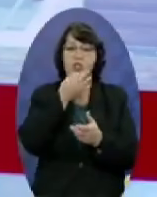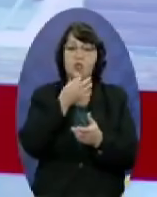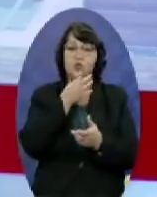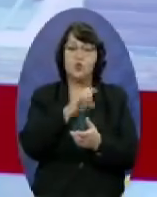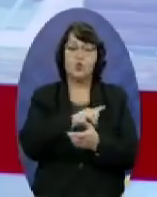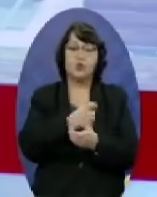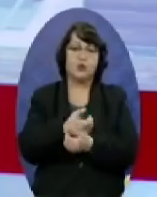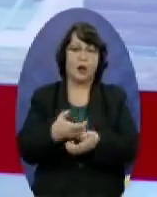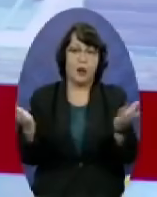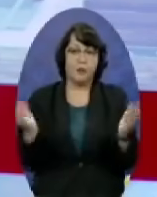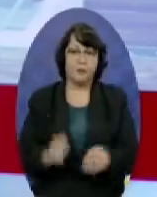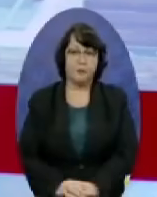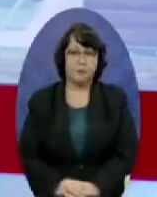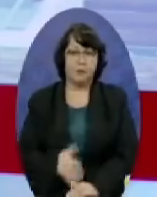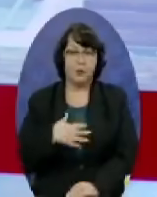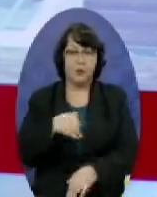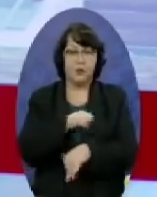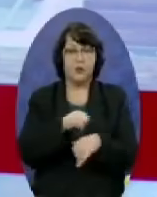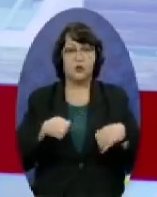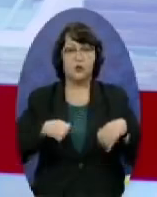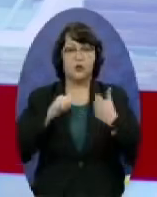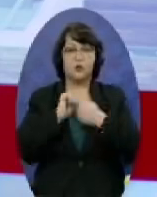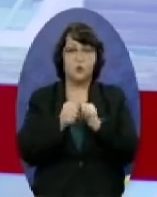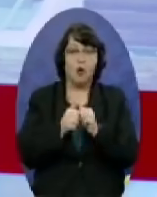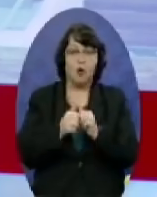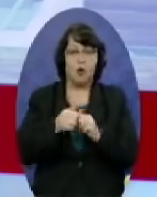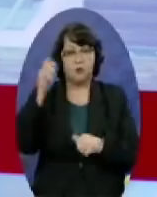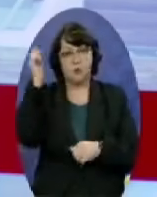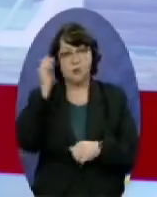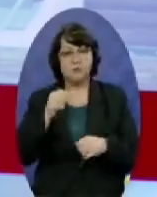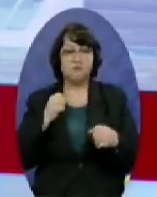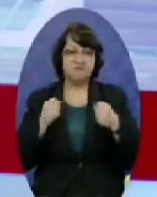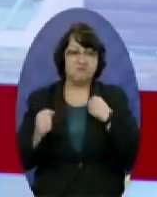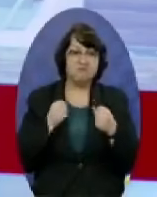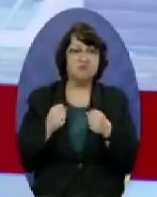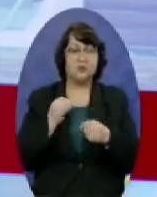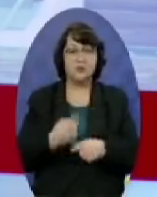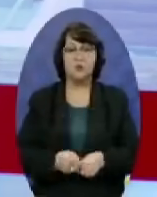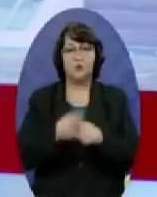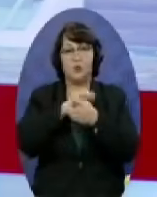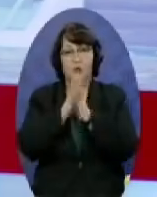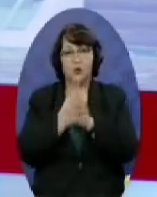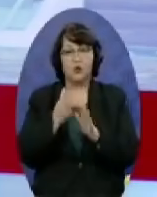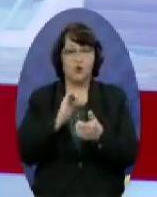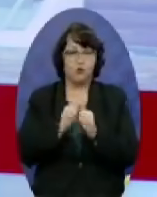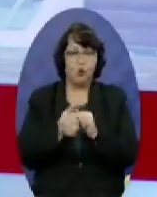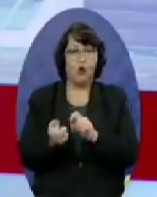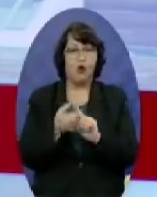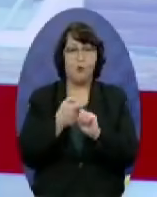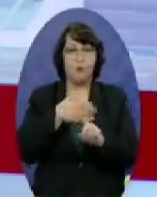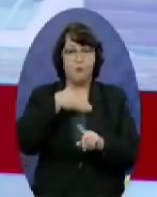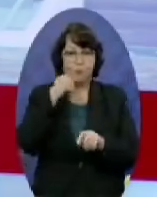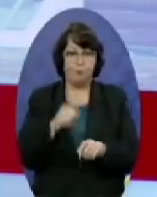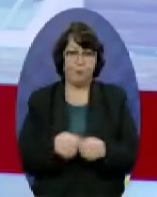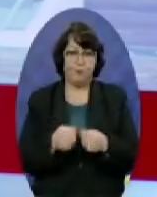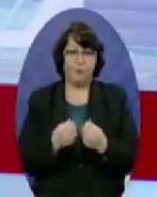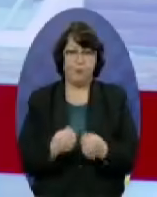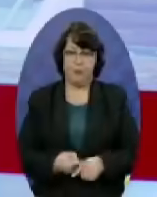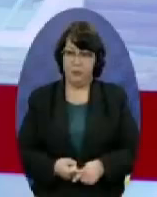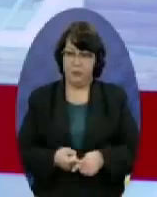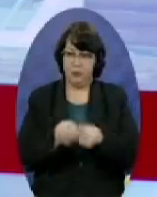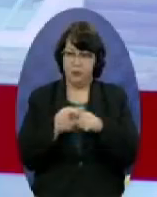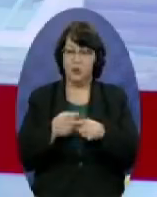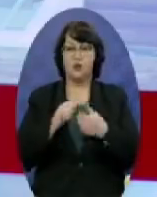Сүүлийн үед манай иргэд спортоор одоо хичээлэх нэмэгдэж байна. За үүний дагаад спортын гэмтэл бэртлийн тооч одоо бас нэмэгдэх хандлагатай байгаа юм байна.